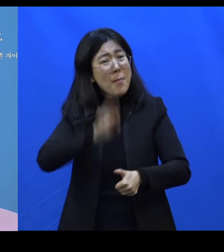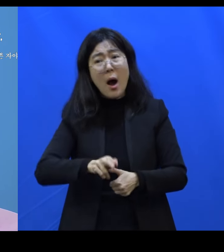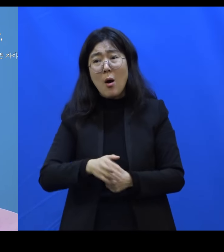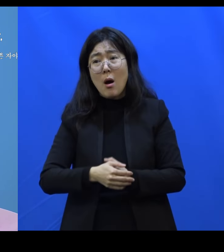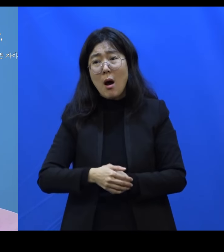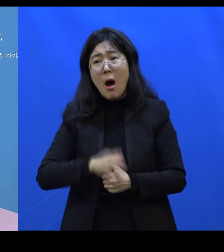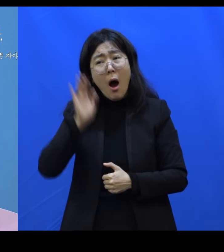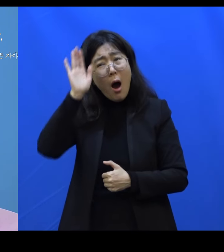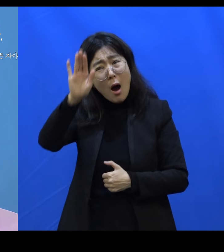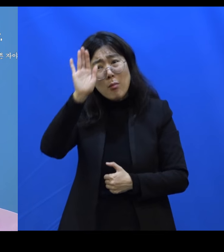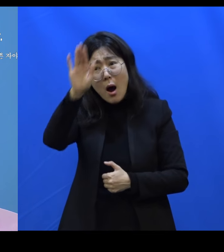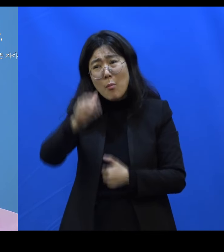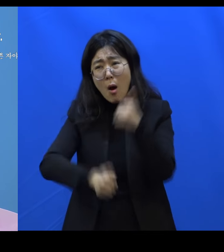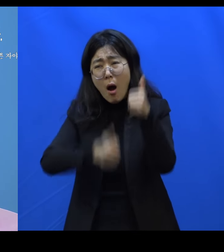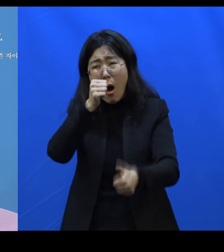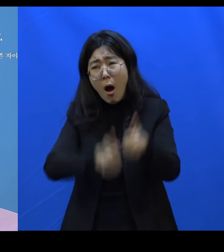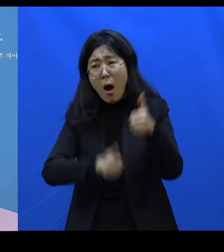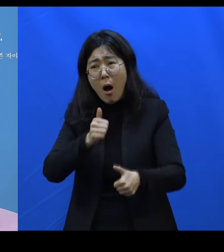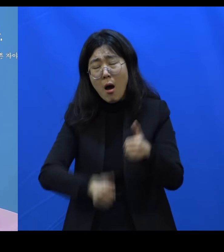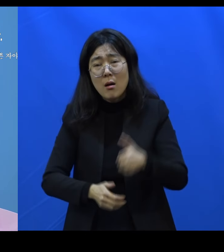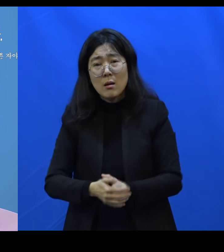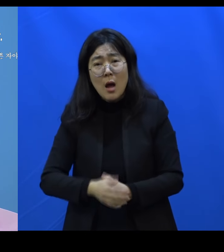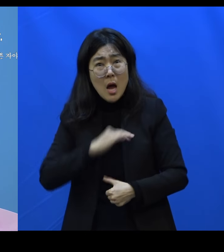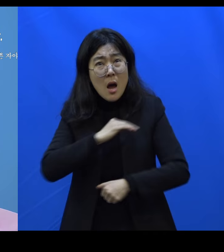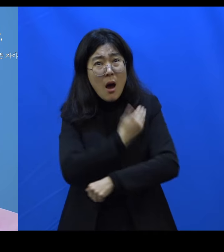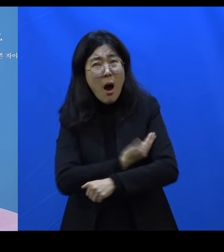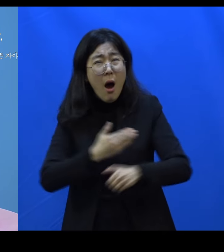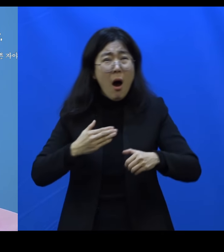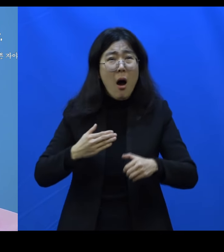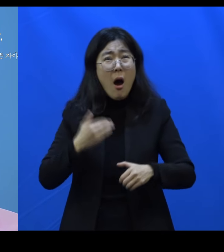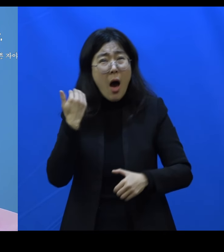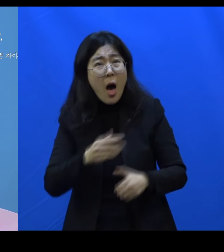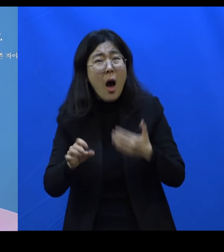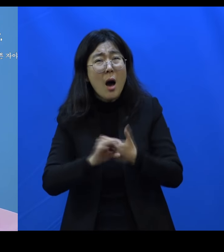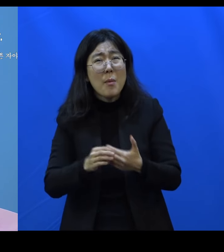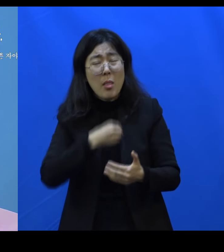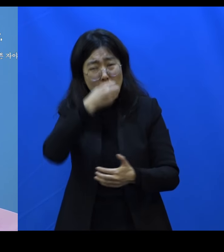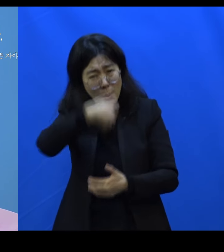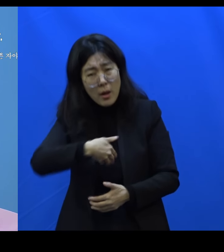이 시대 속의 미래사회. 그러나 걱정하지 마세요.